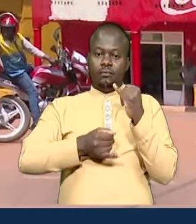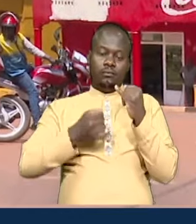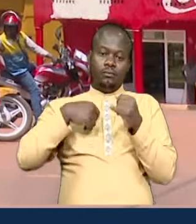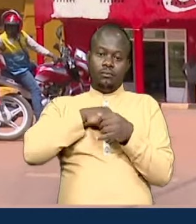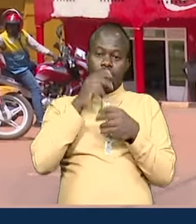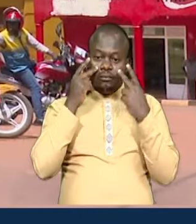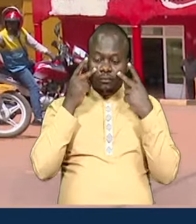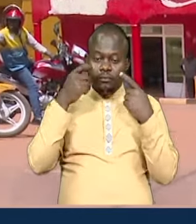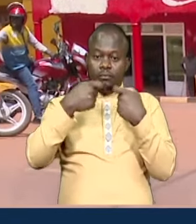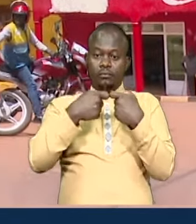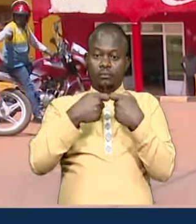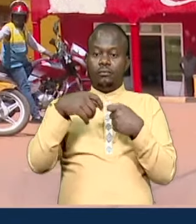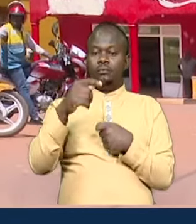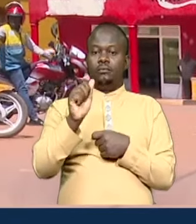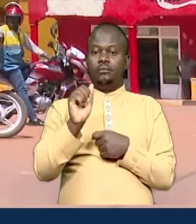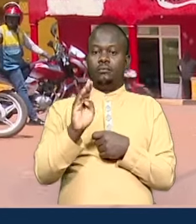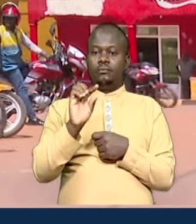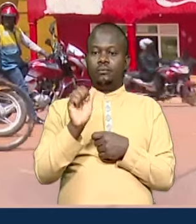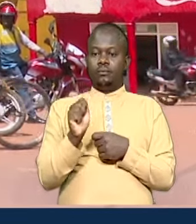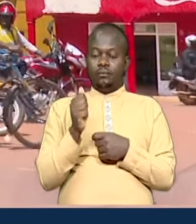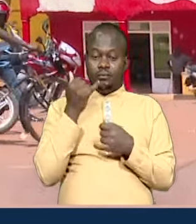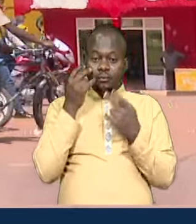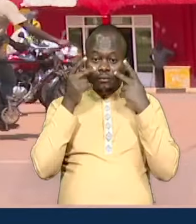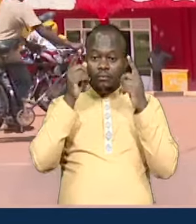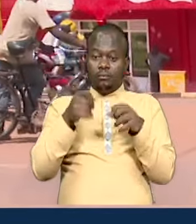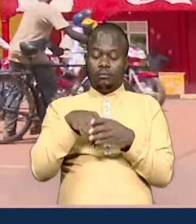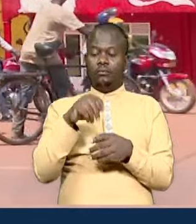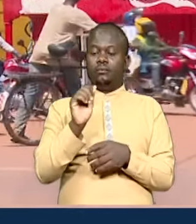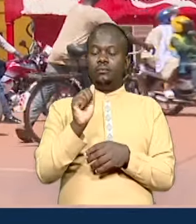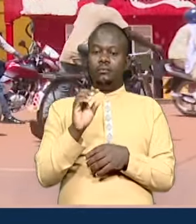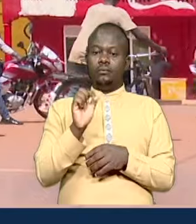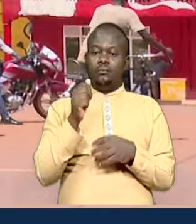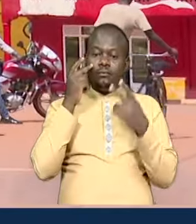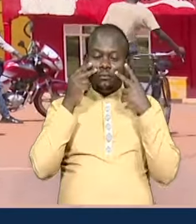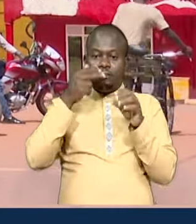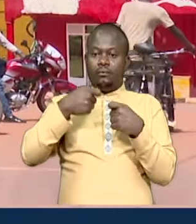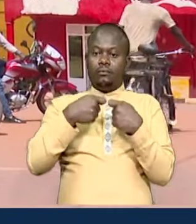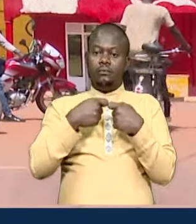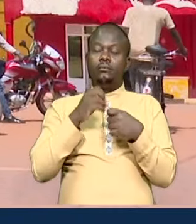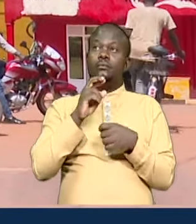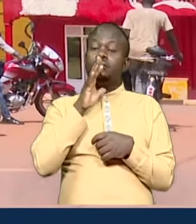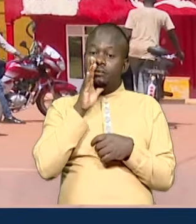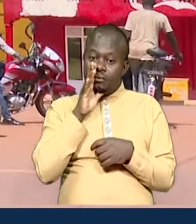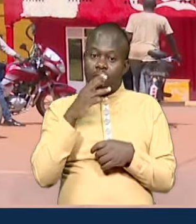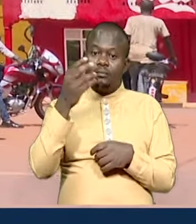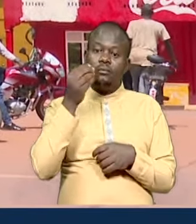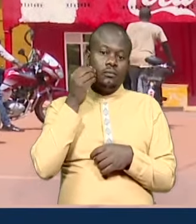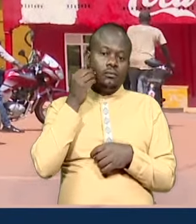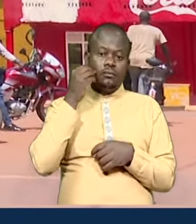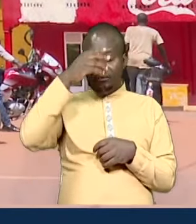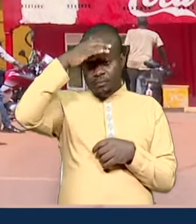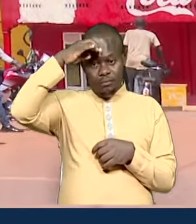muriro ni hano Kabuga. Kuba ngo ngeze Kabuga ngasanga nta muriro uhari cyangwa se ngatinda gutaha